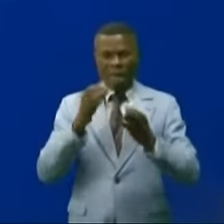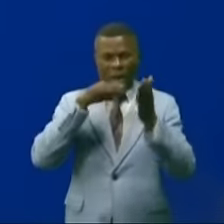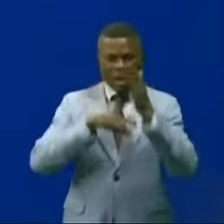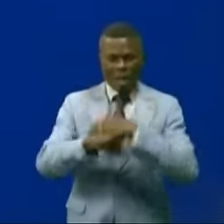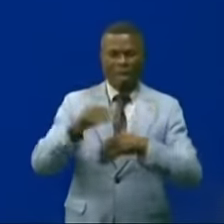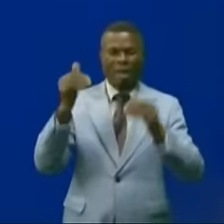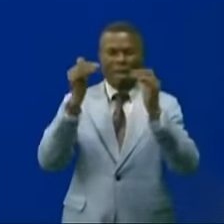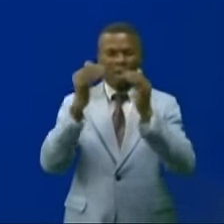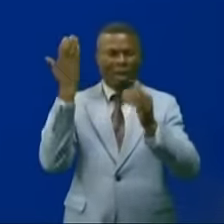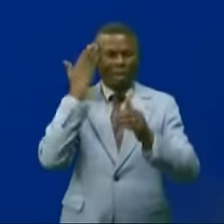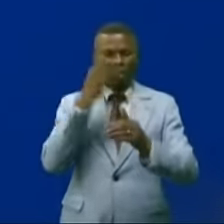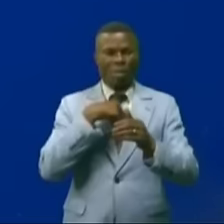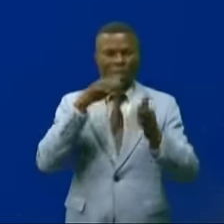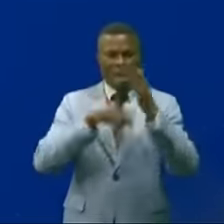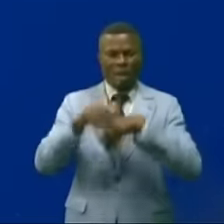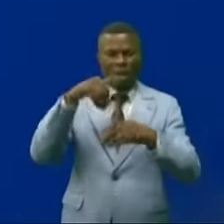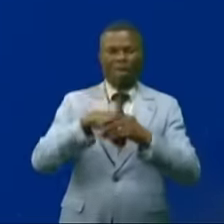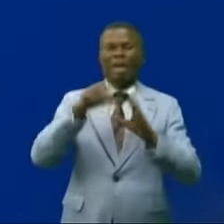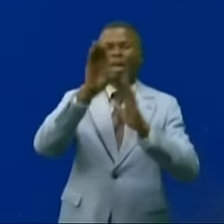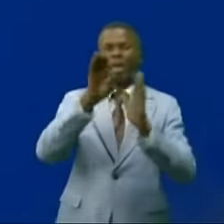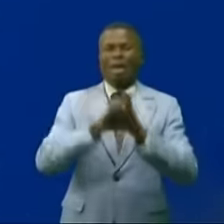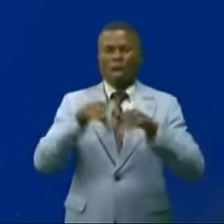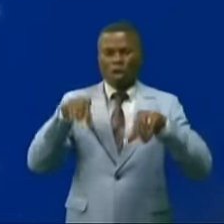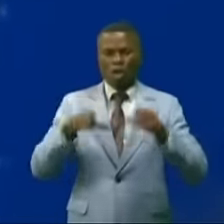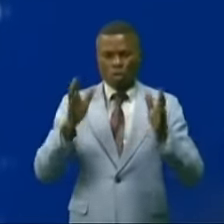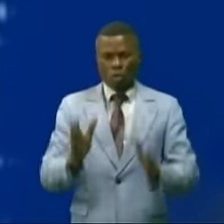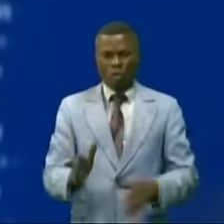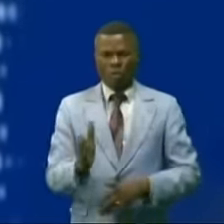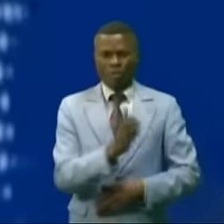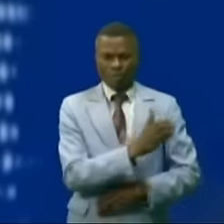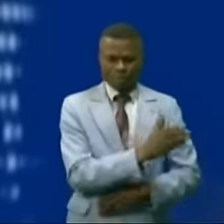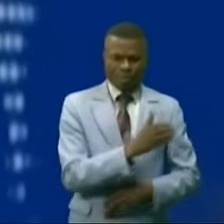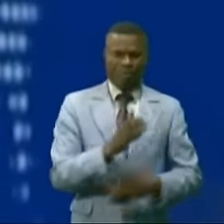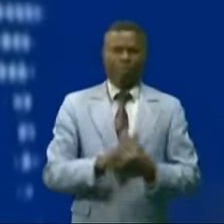la parité dans la Constitution.